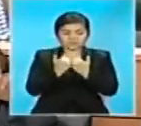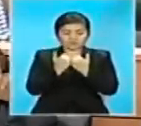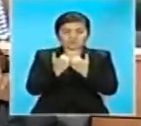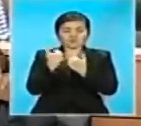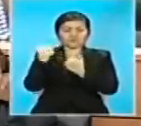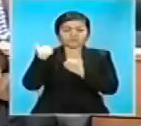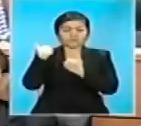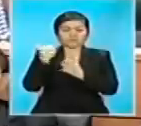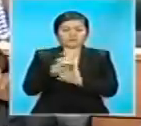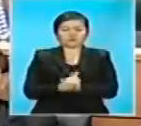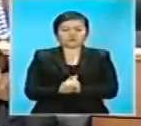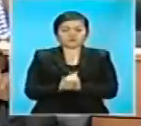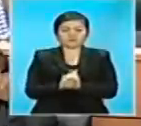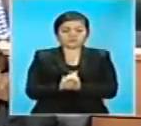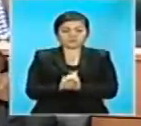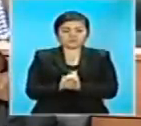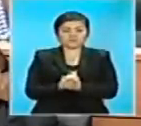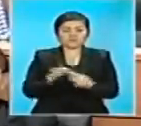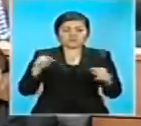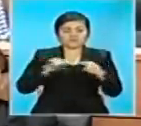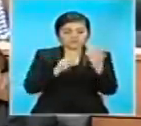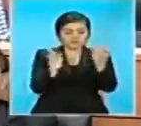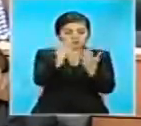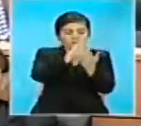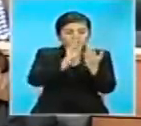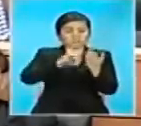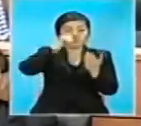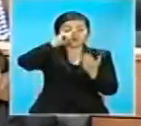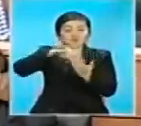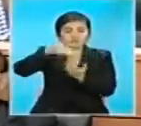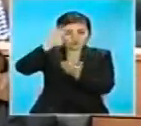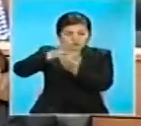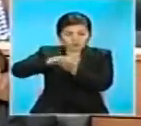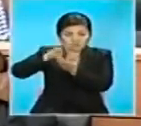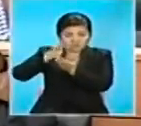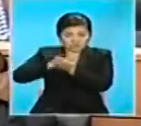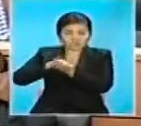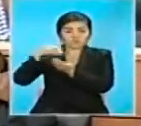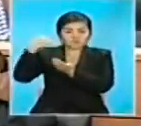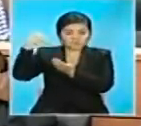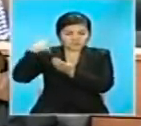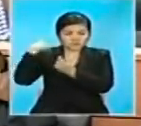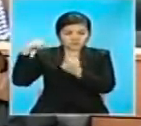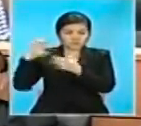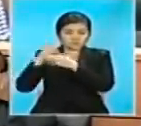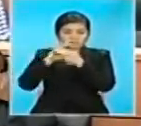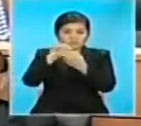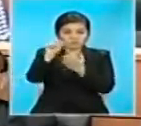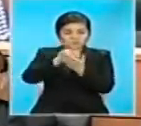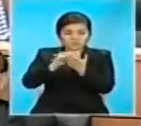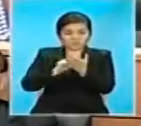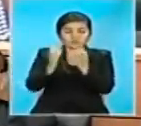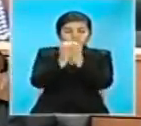ะเป็นฉบับประวัติศาสตร์ของประเทศชาติไทยเราแน่นอนกราบขอบคุณครับสวัสดีครับ